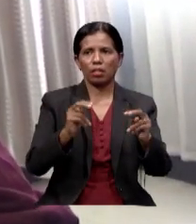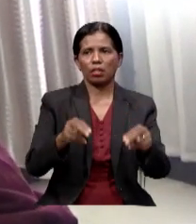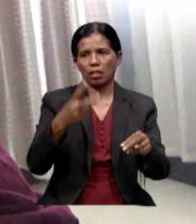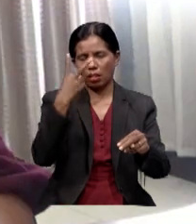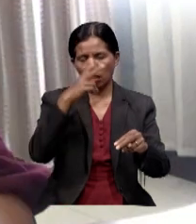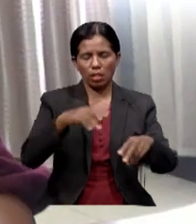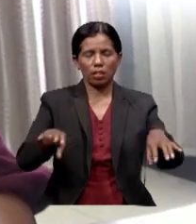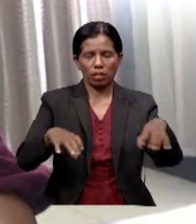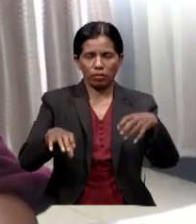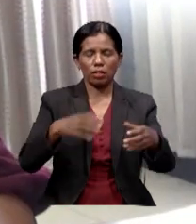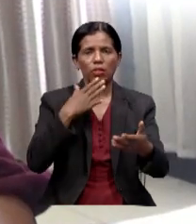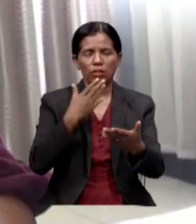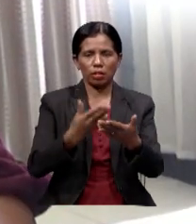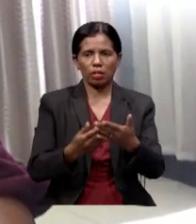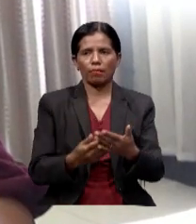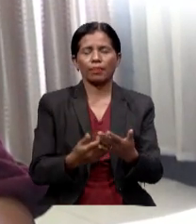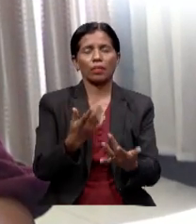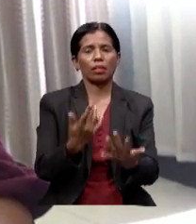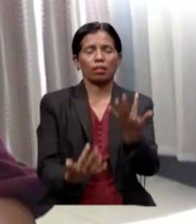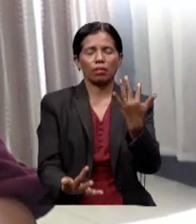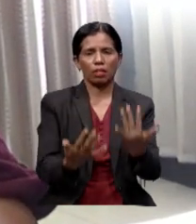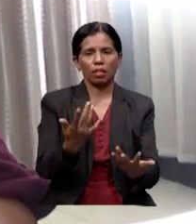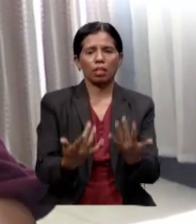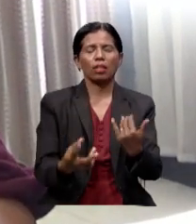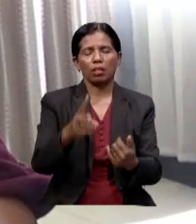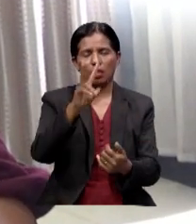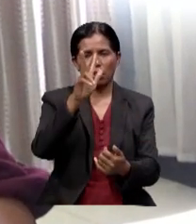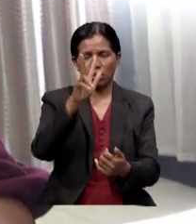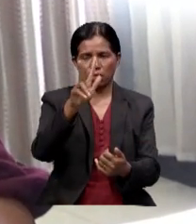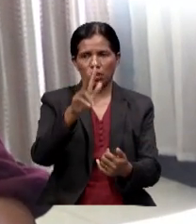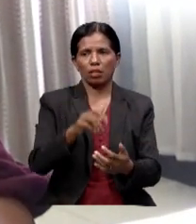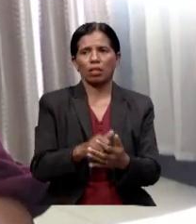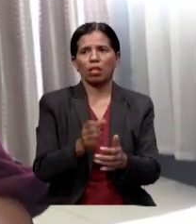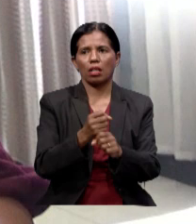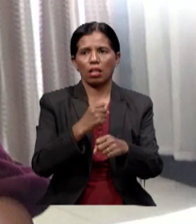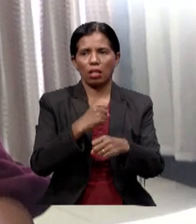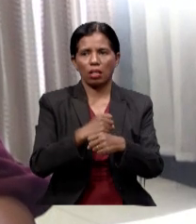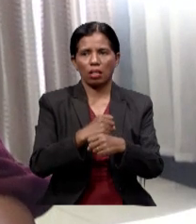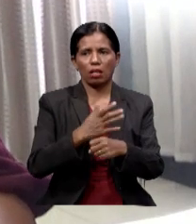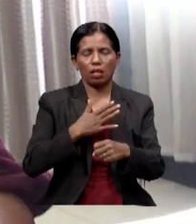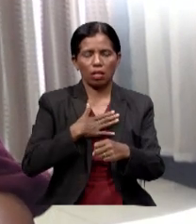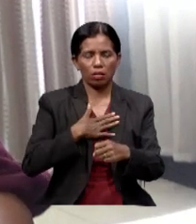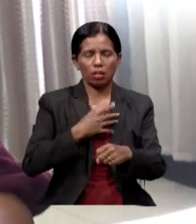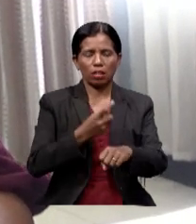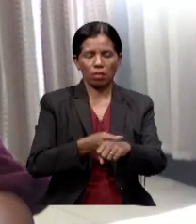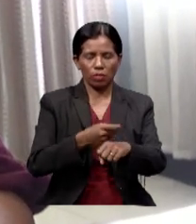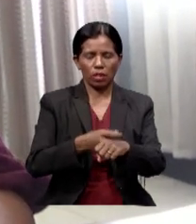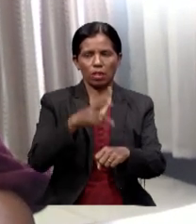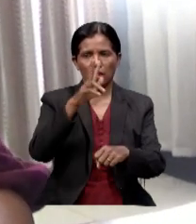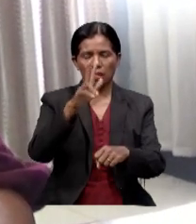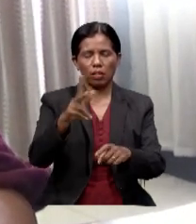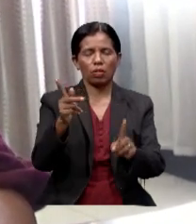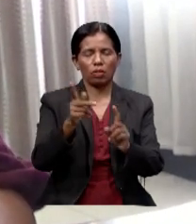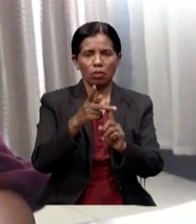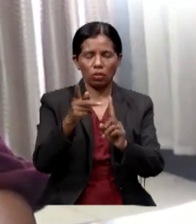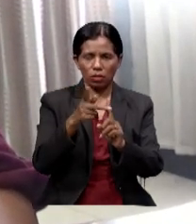bem-estar comunidade. Incêndio dá-la rua na dá-la tolo. E há um mandato, né, dá-la tolo. E da cozir na bema